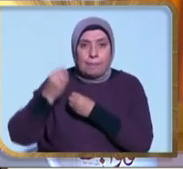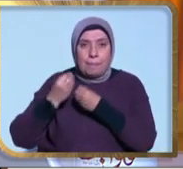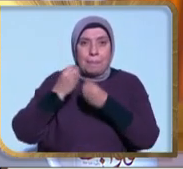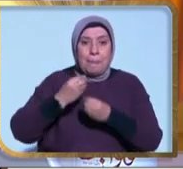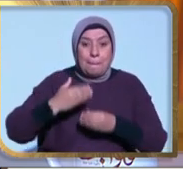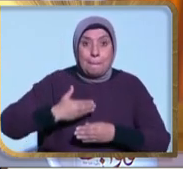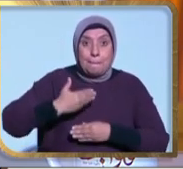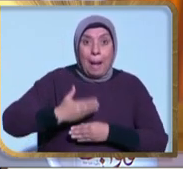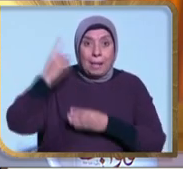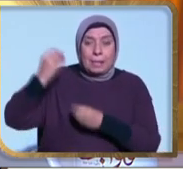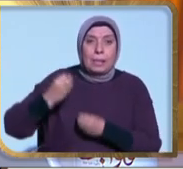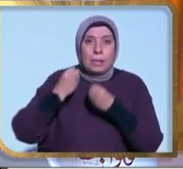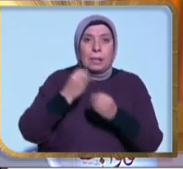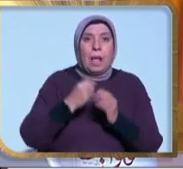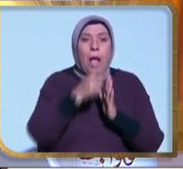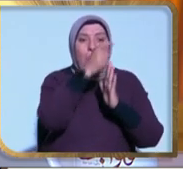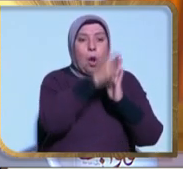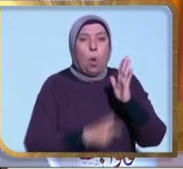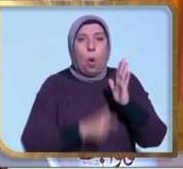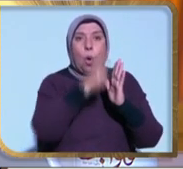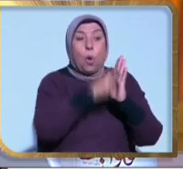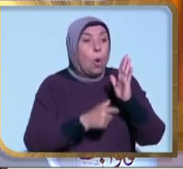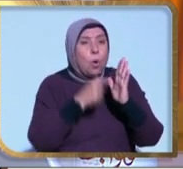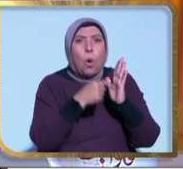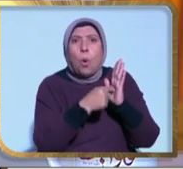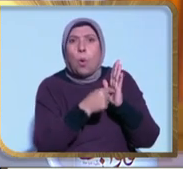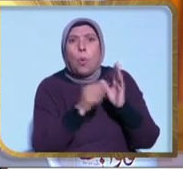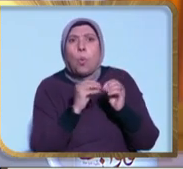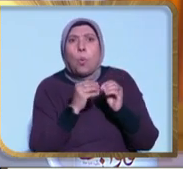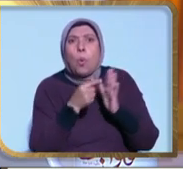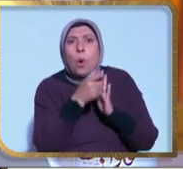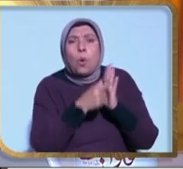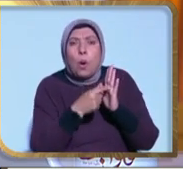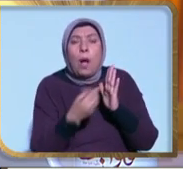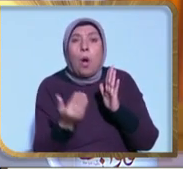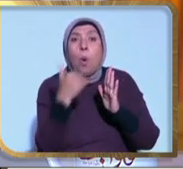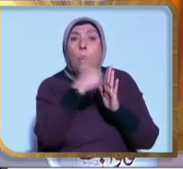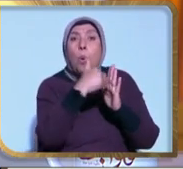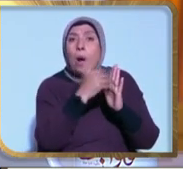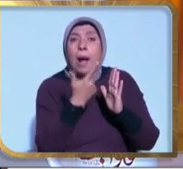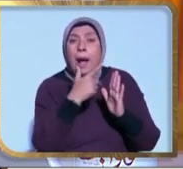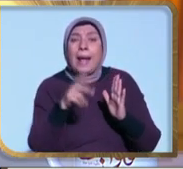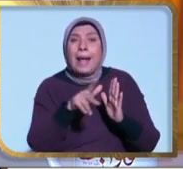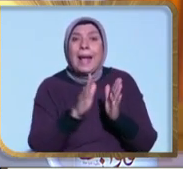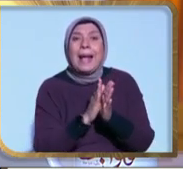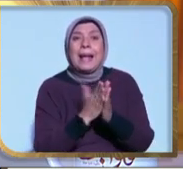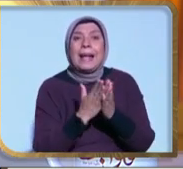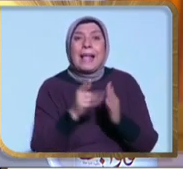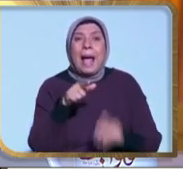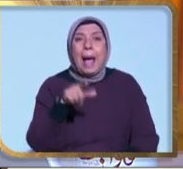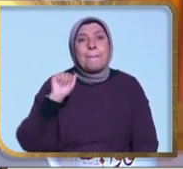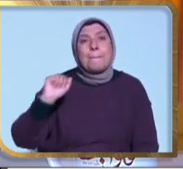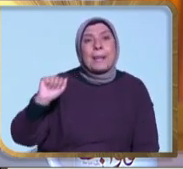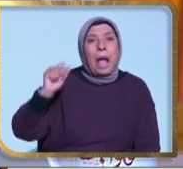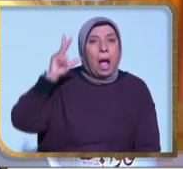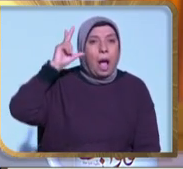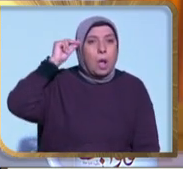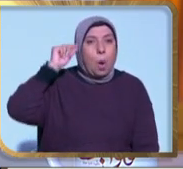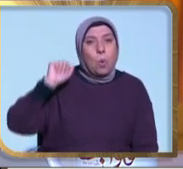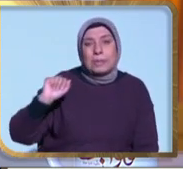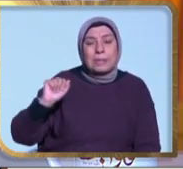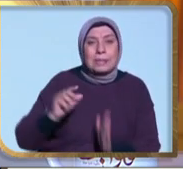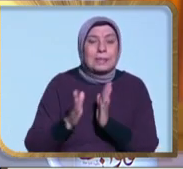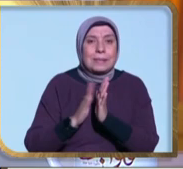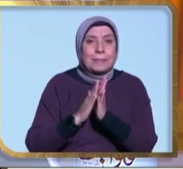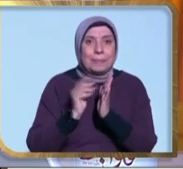ولتسليط المده الارعين يعني كان كلام الله تعالى لموسى او لسيدنا موسى غداه النحر اللي هو